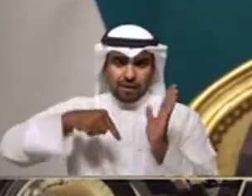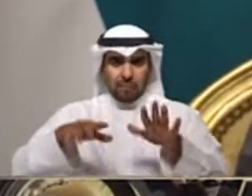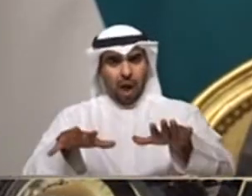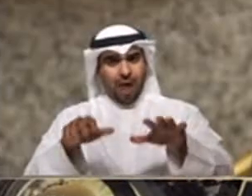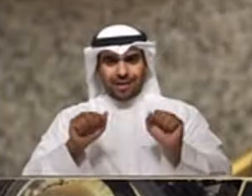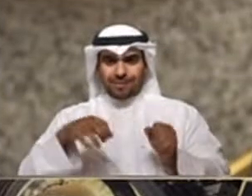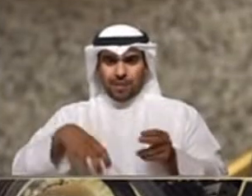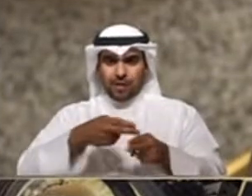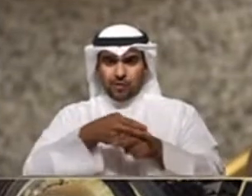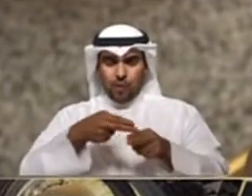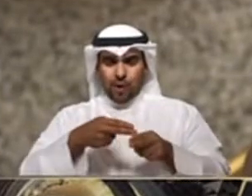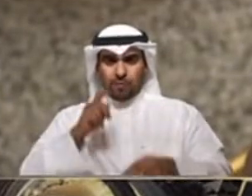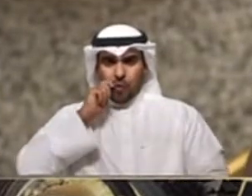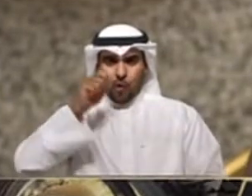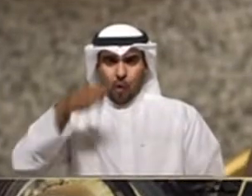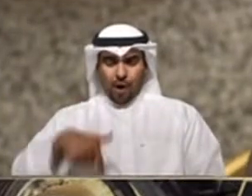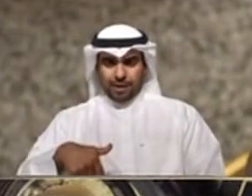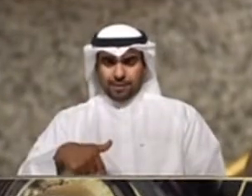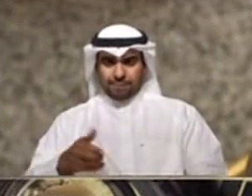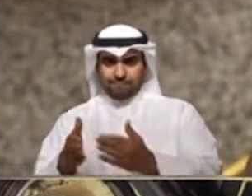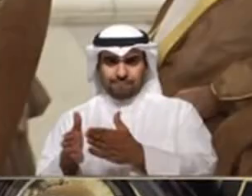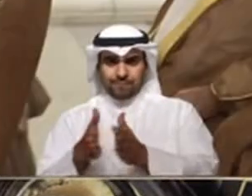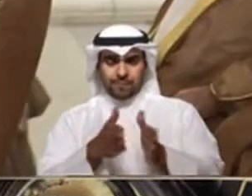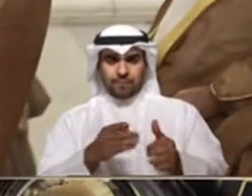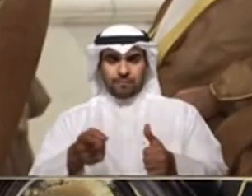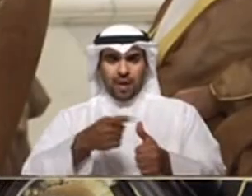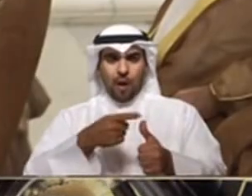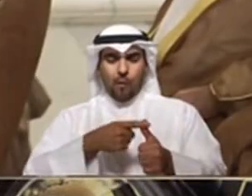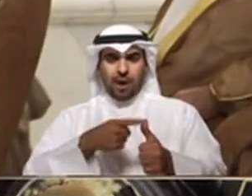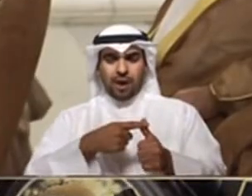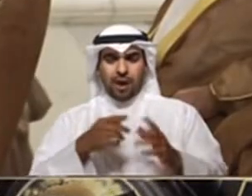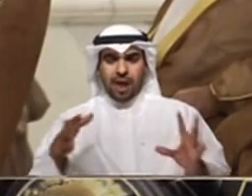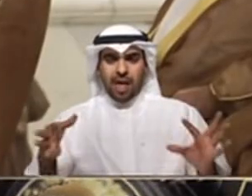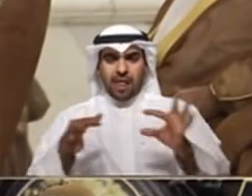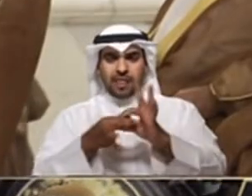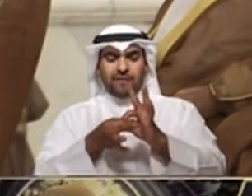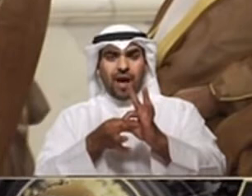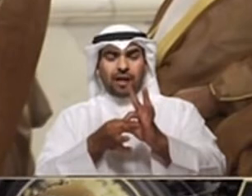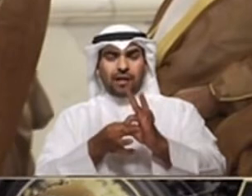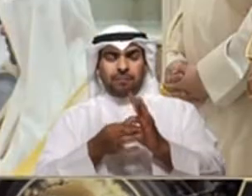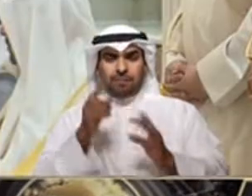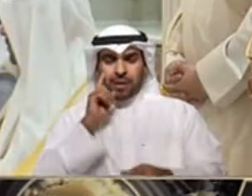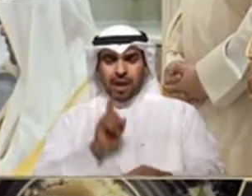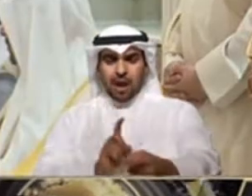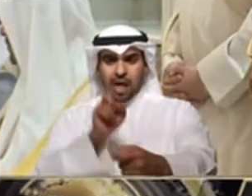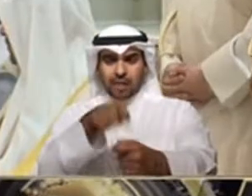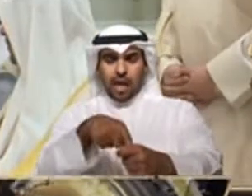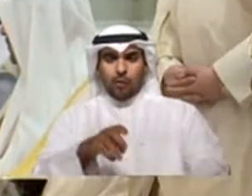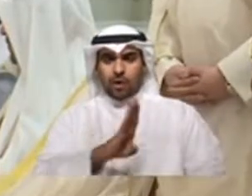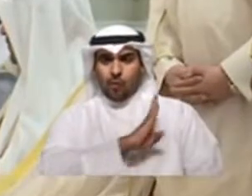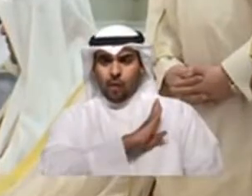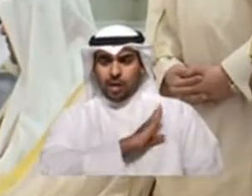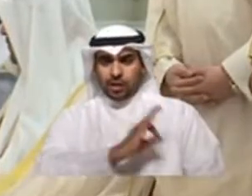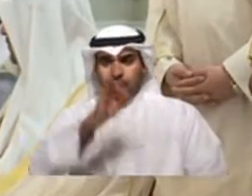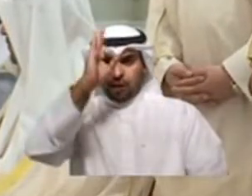أوكرانيا، وهي كما يلي: اتفاقية بين حكومة دولة الكويت وحكومة أوكرانيا بشأن التعاون في المجال العسكري والمجالات